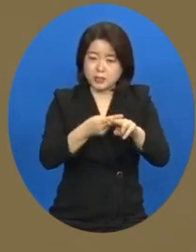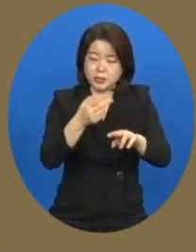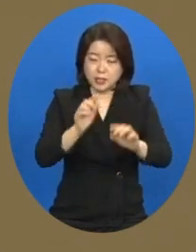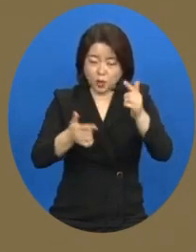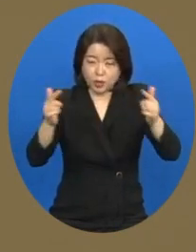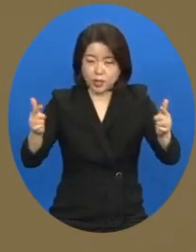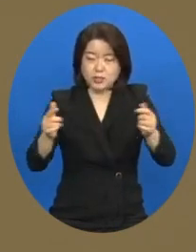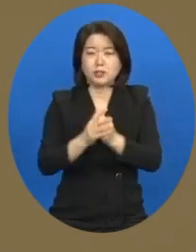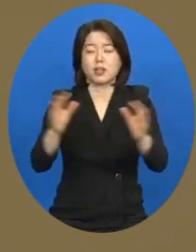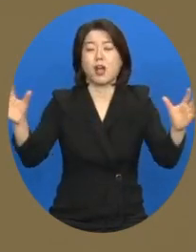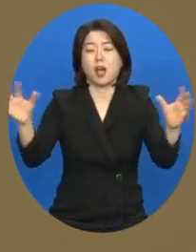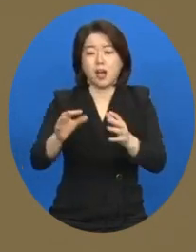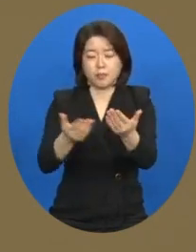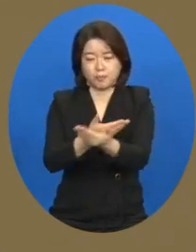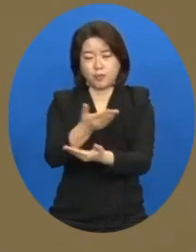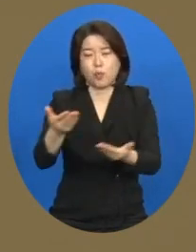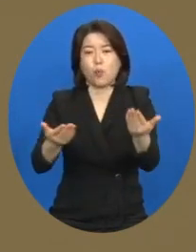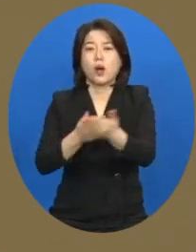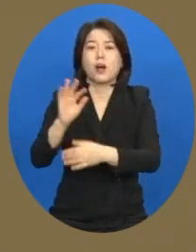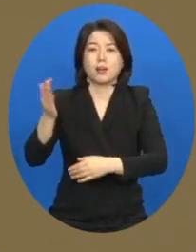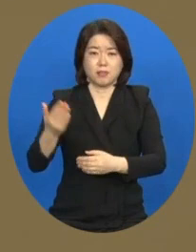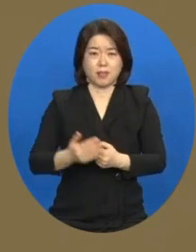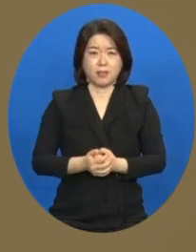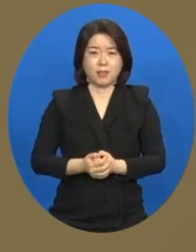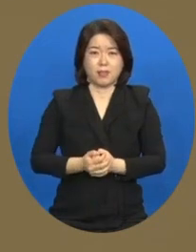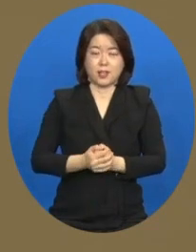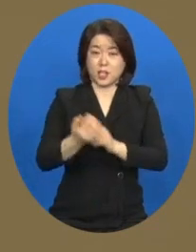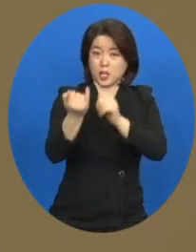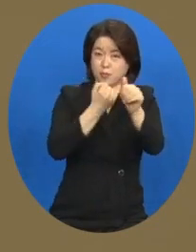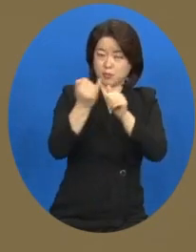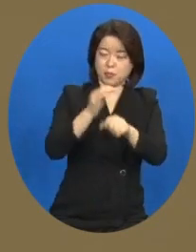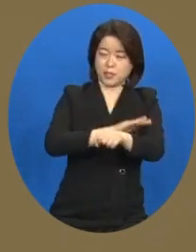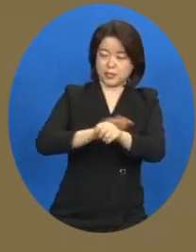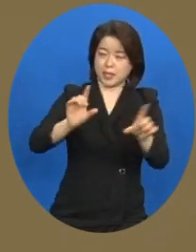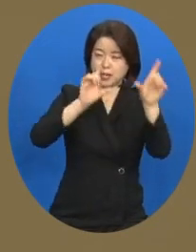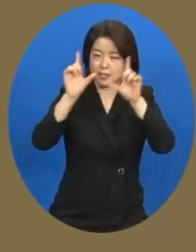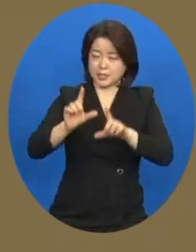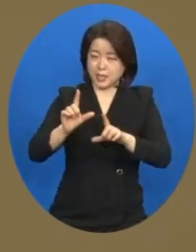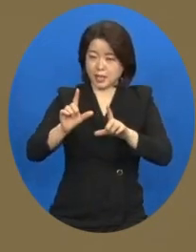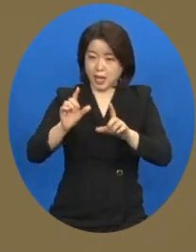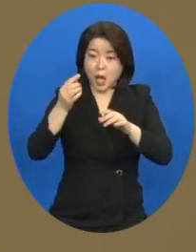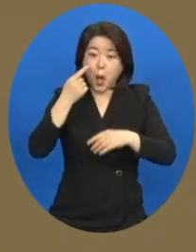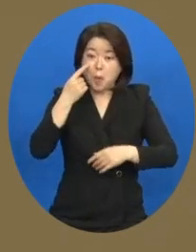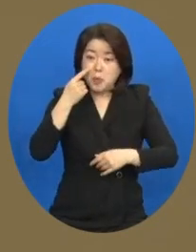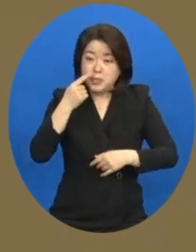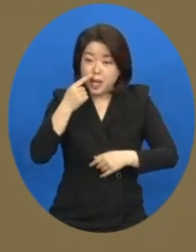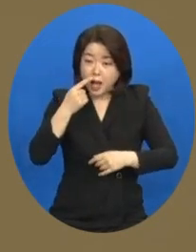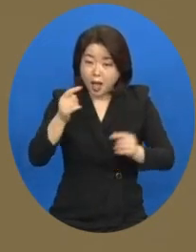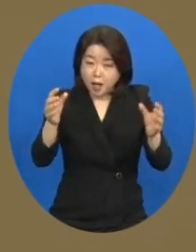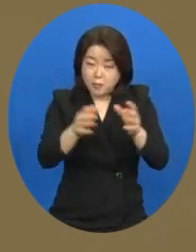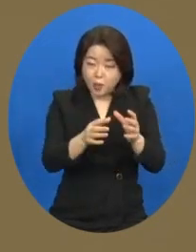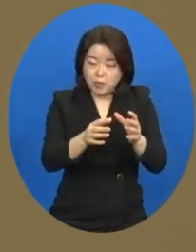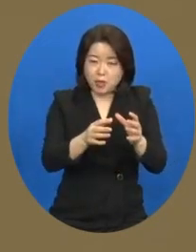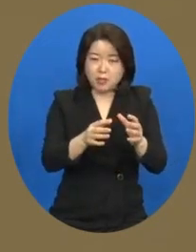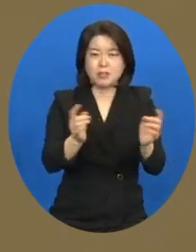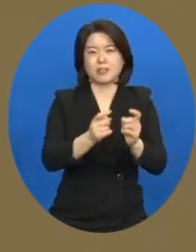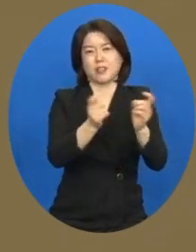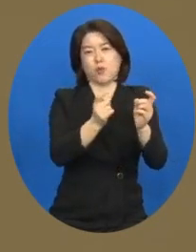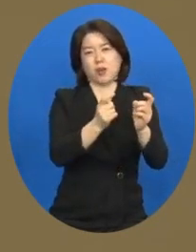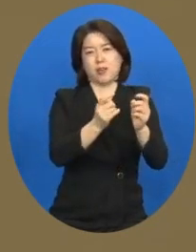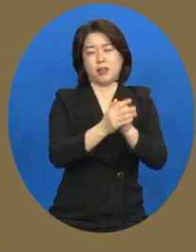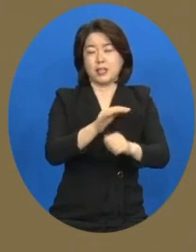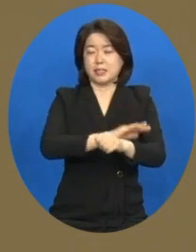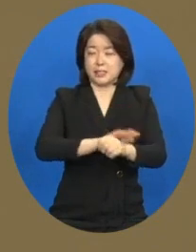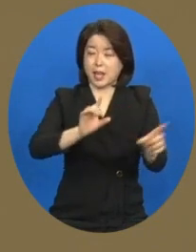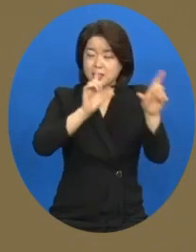돼요. 부부 사이에도 우리 잘 살아보자고 모이면 싸워요. 참 기가 막혀요. 잘